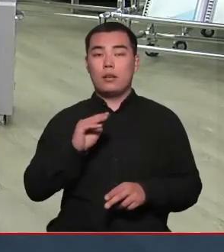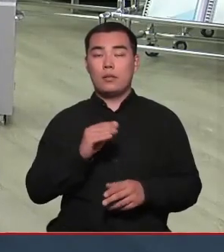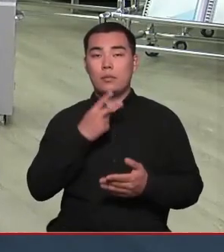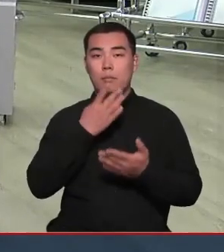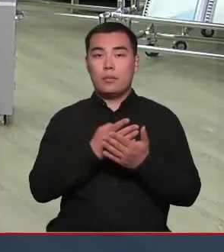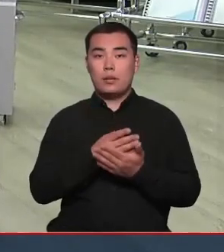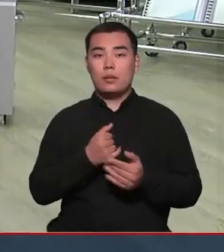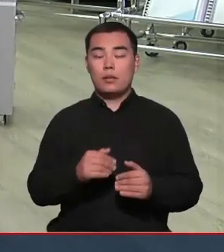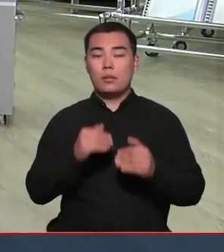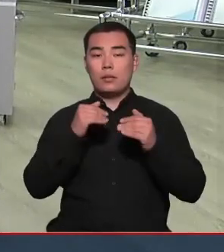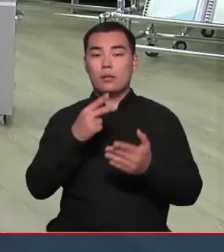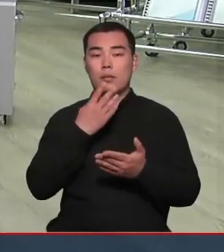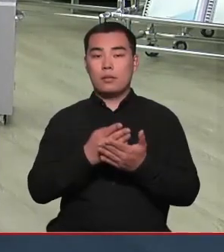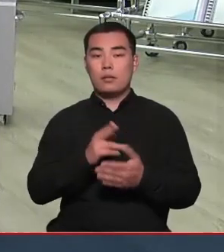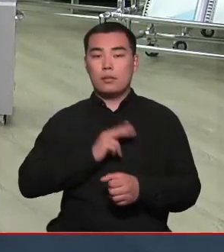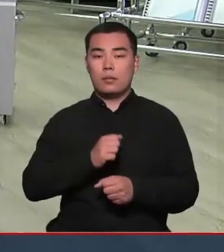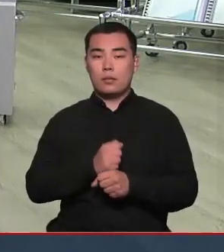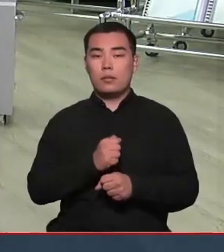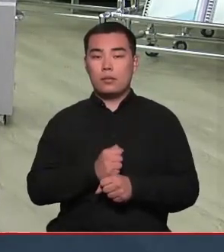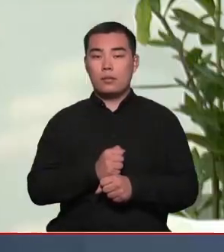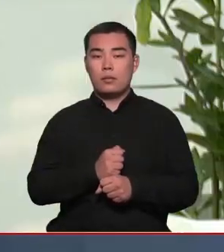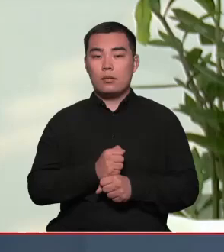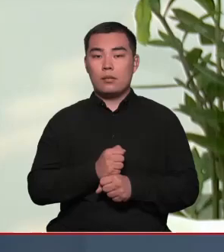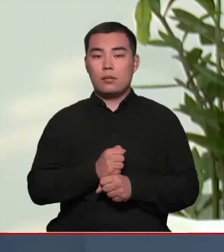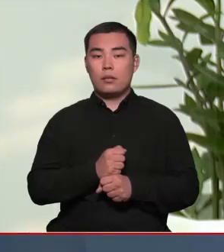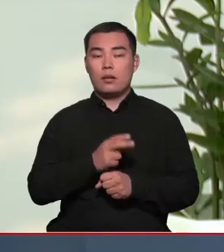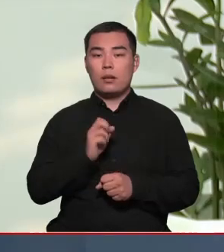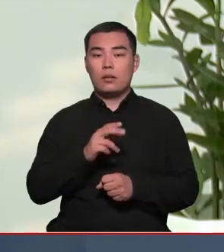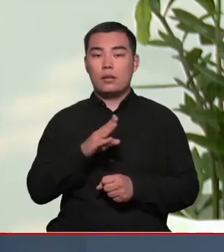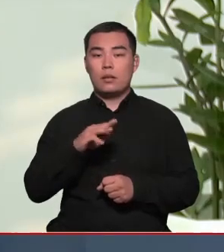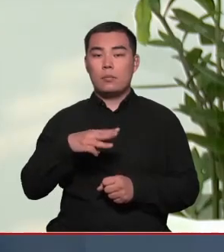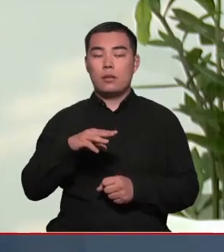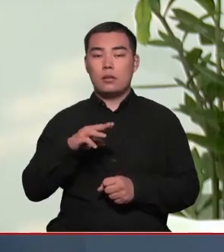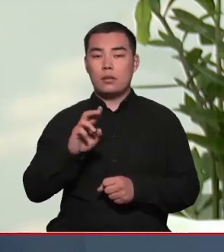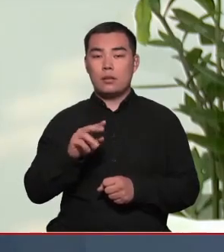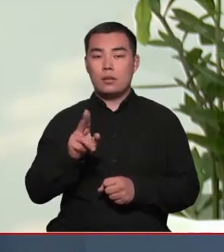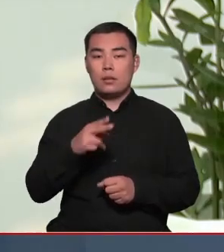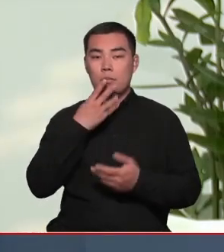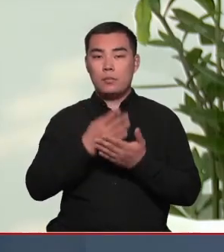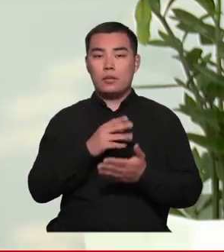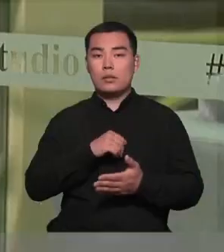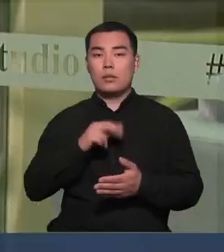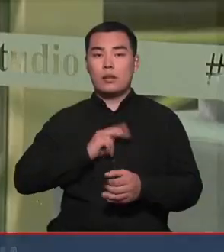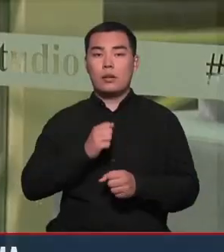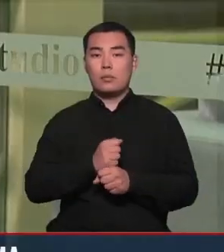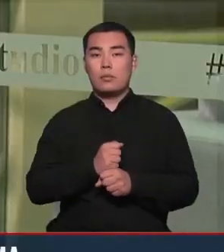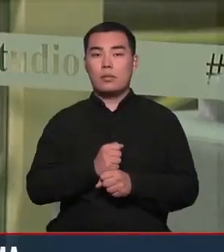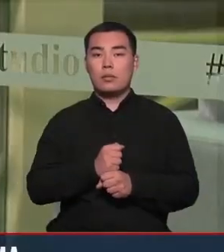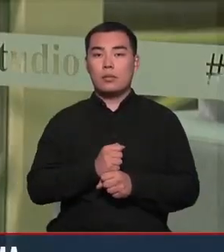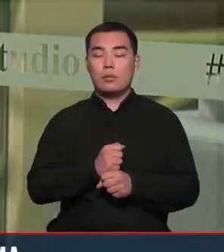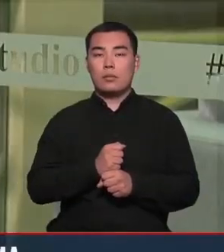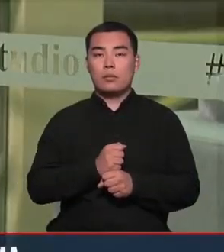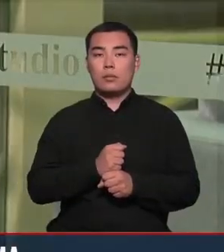көтерумен айналысу дұрыс деп ойлайсыз ба? Салыстырмалы түрде ТМД мемлекеттерін, Өзбекстанды алайықшы. Өзбекстанда